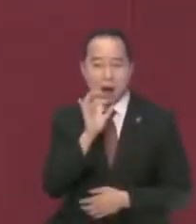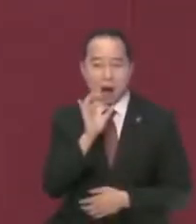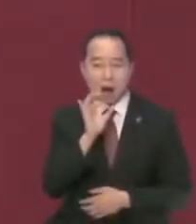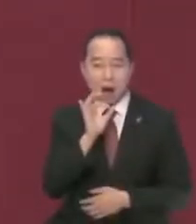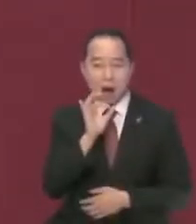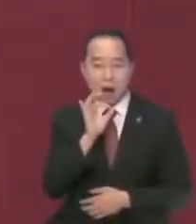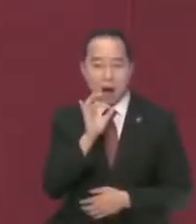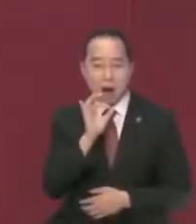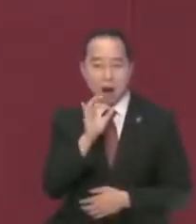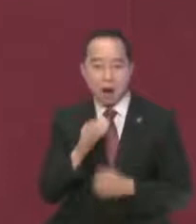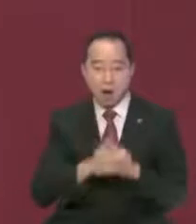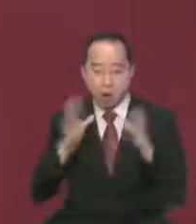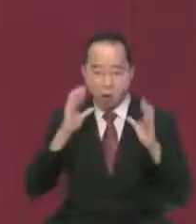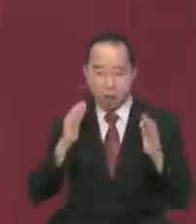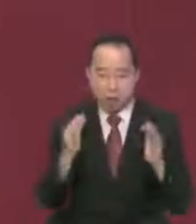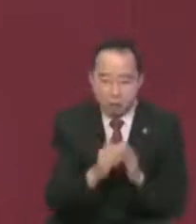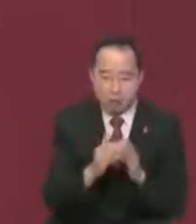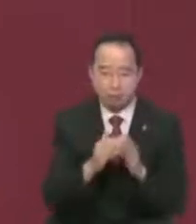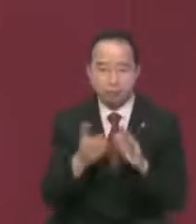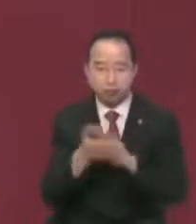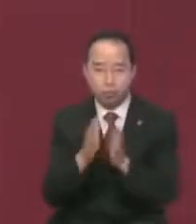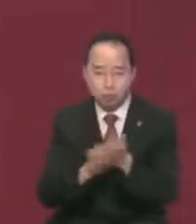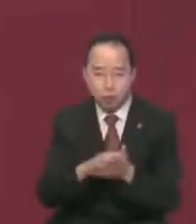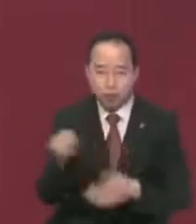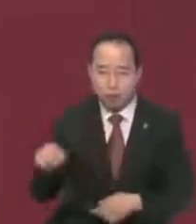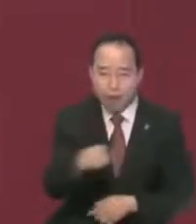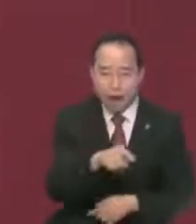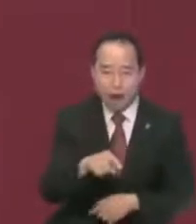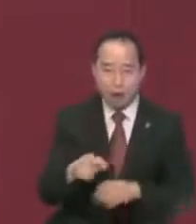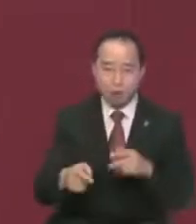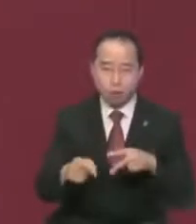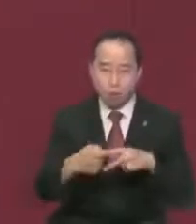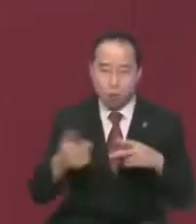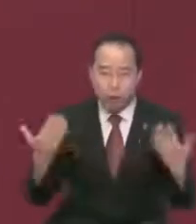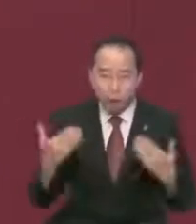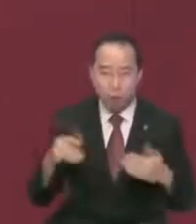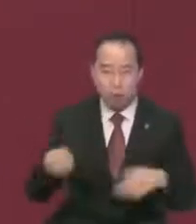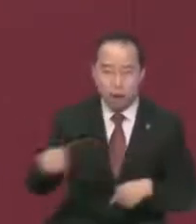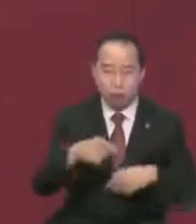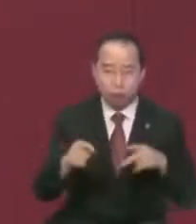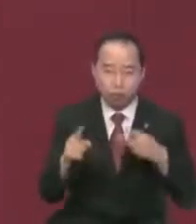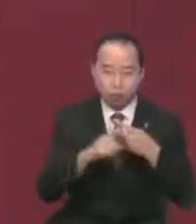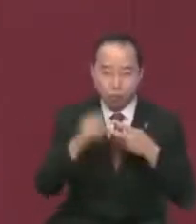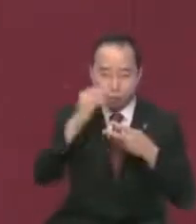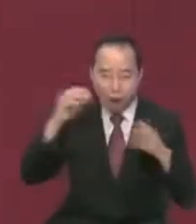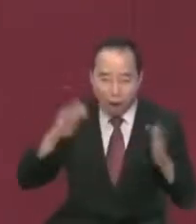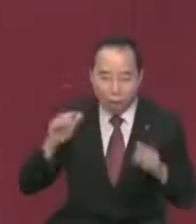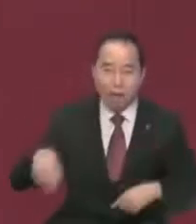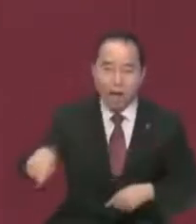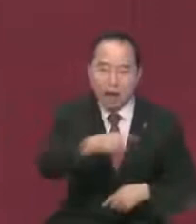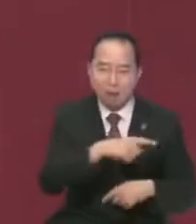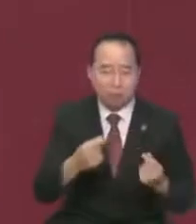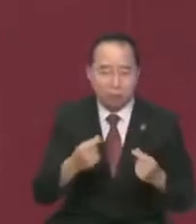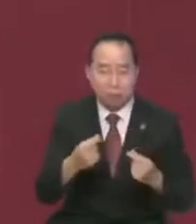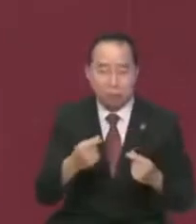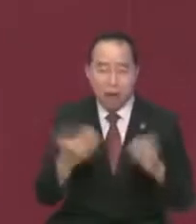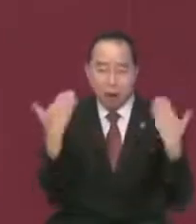키즈카페, 어린이집, 유치원, 초등학교, 중고등학교 모두 비슷합니다.